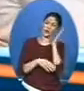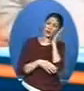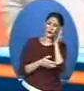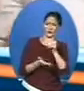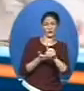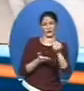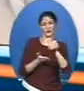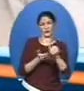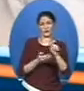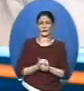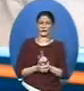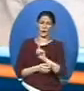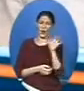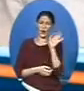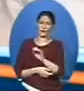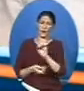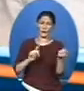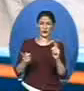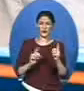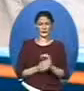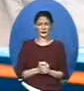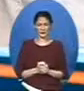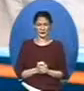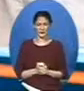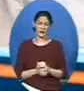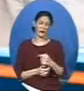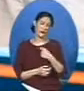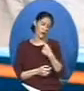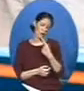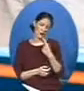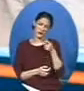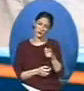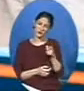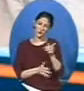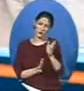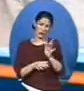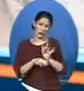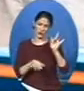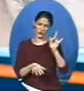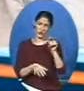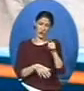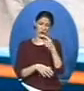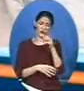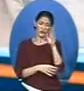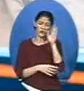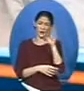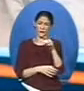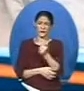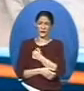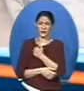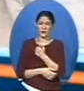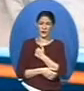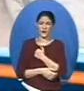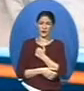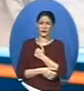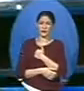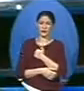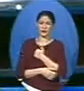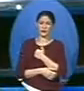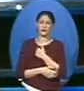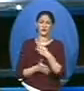יוגב, ולא יפגע זה בזה. אני אומר לך, זה עניין מאוד רגיש, לא אתה יודע, מהדת שלך גם כן, שבענייני דת, עניין מאוד מאוד רגיש,